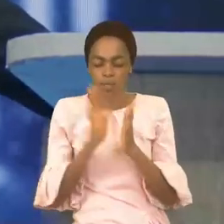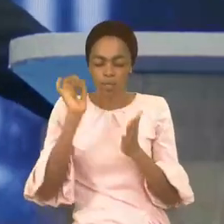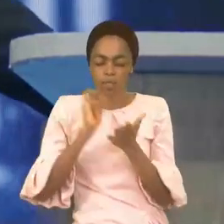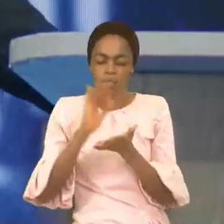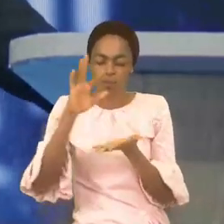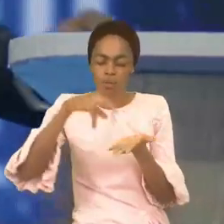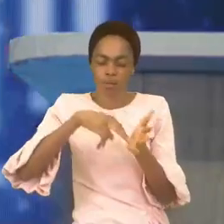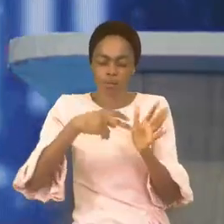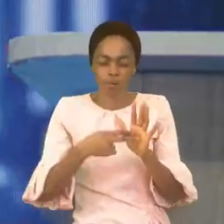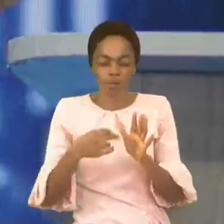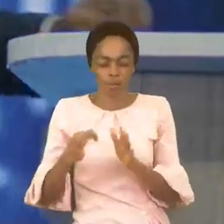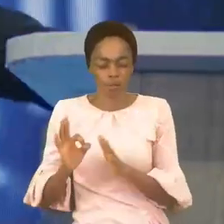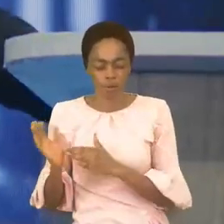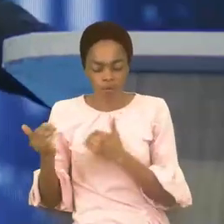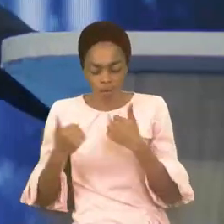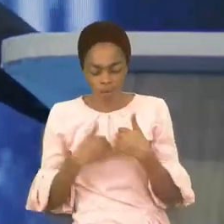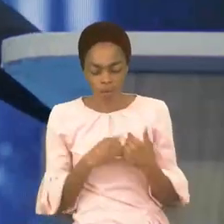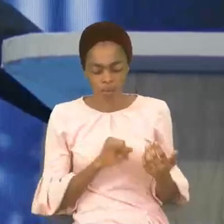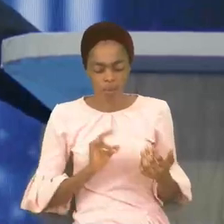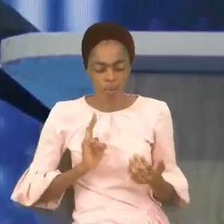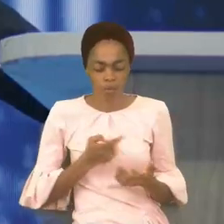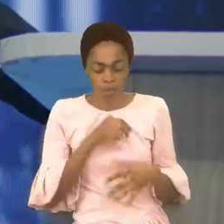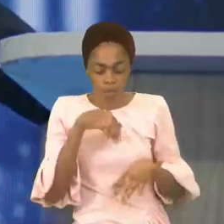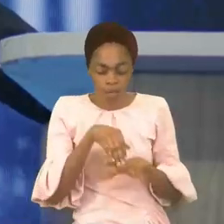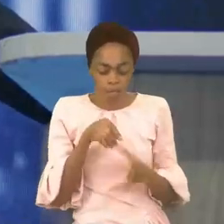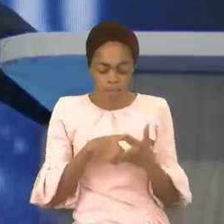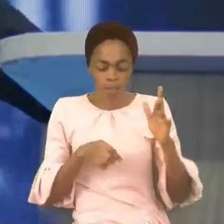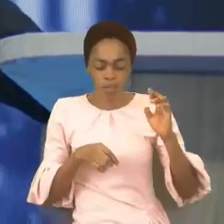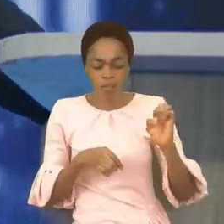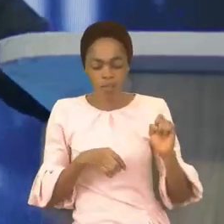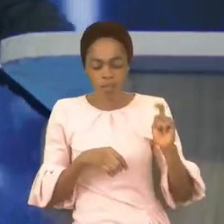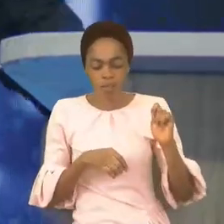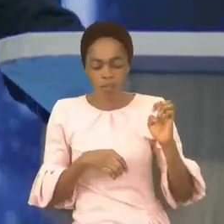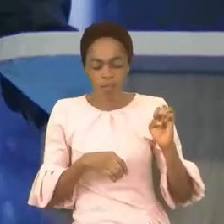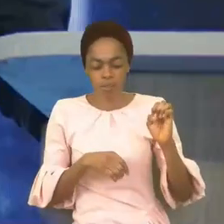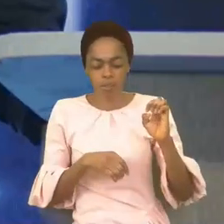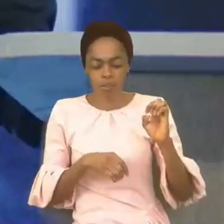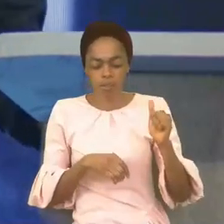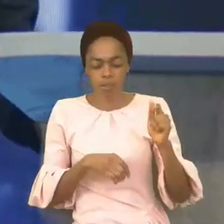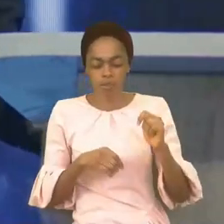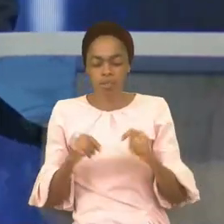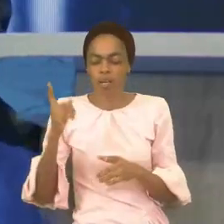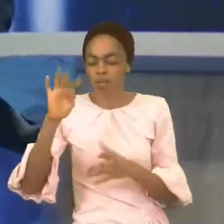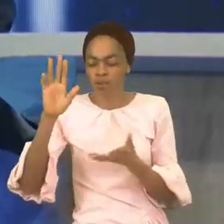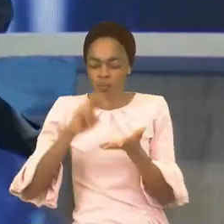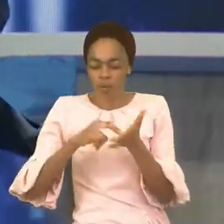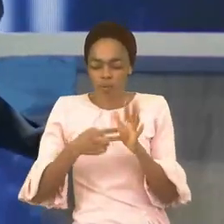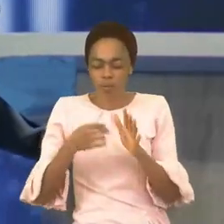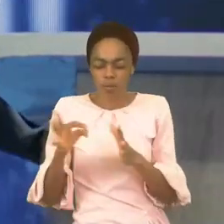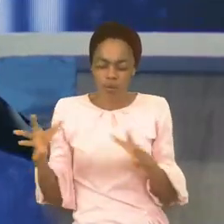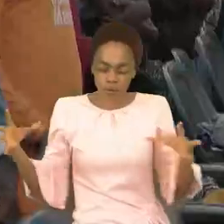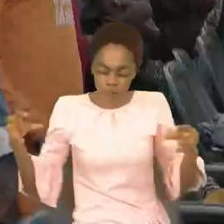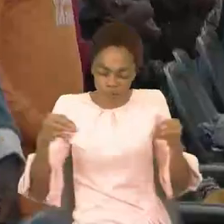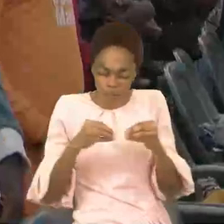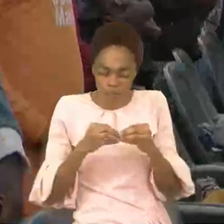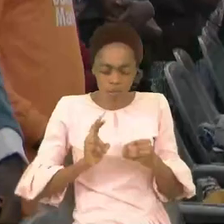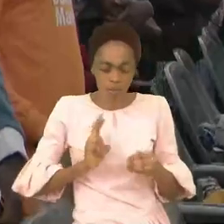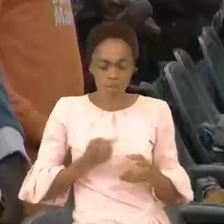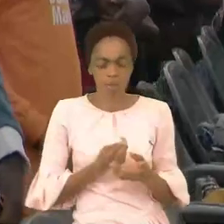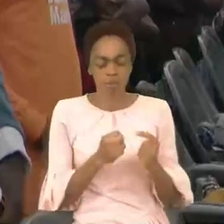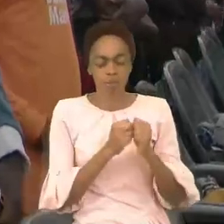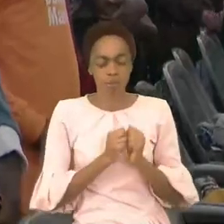plan, en nous rassemblant à la retraite, ton but de nous rassembler pour écouter